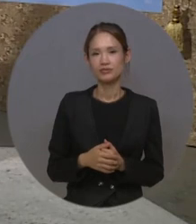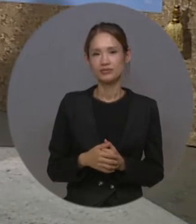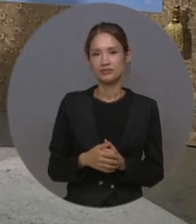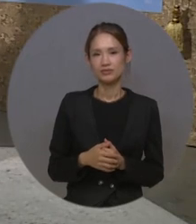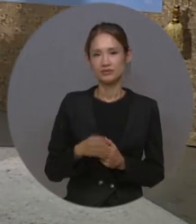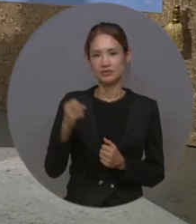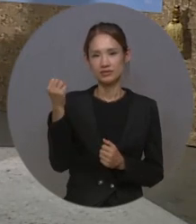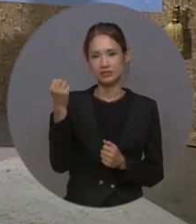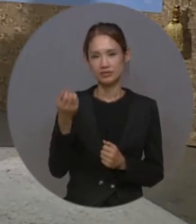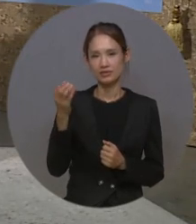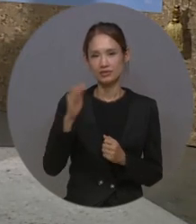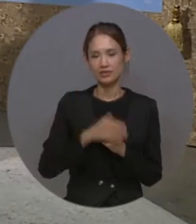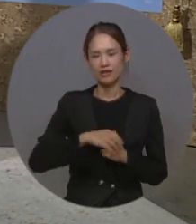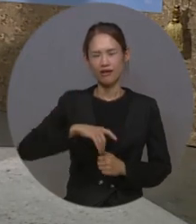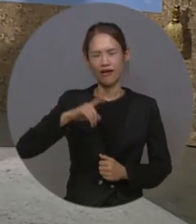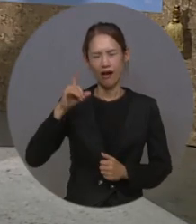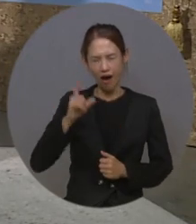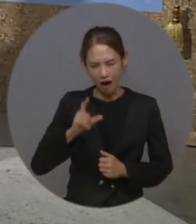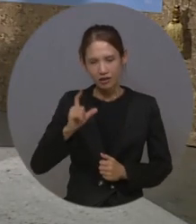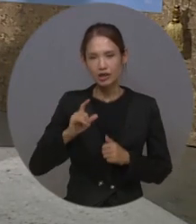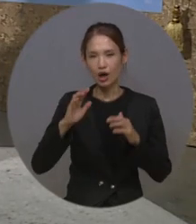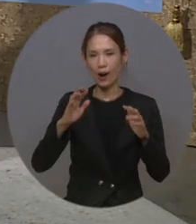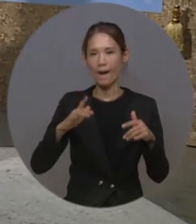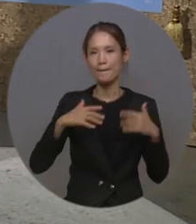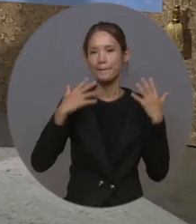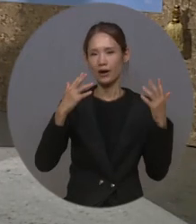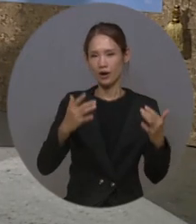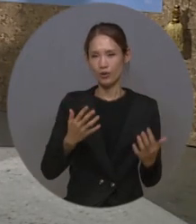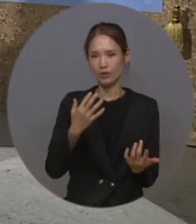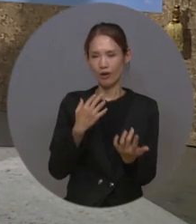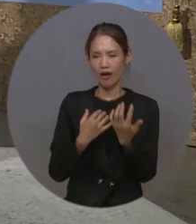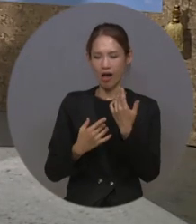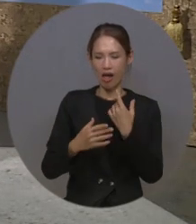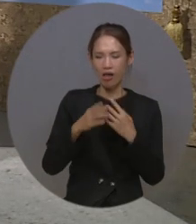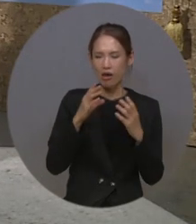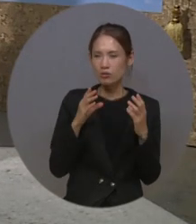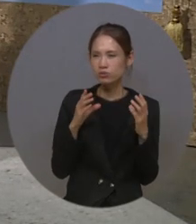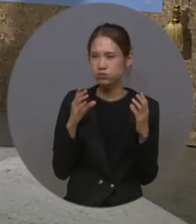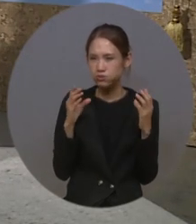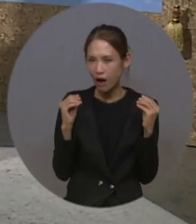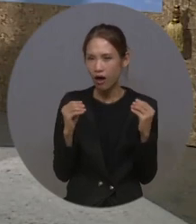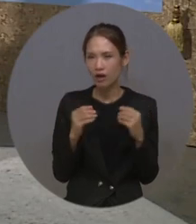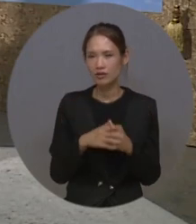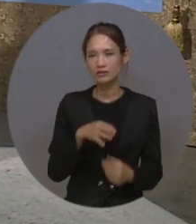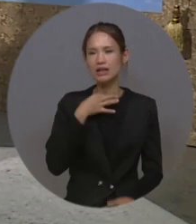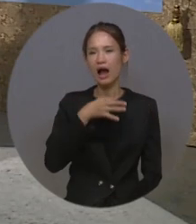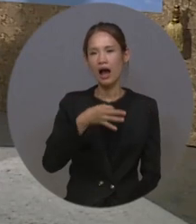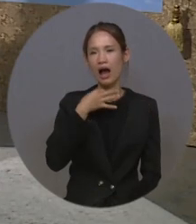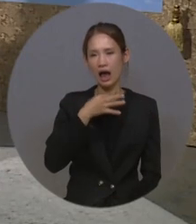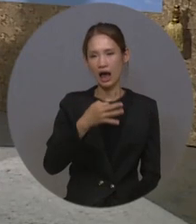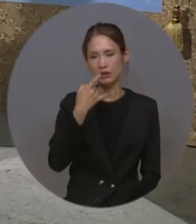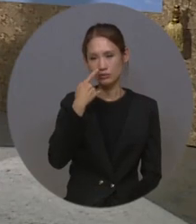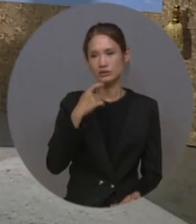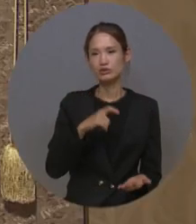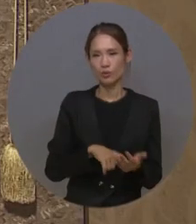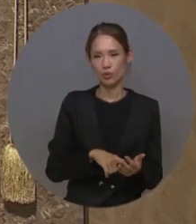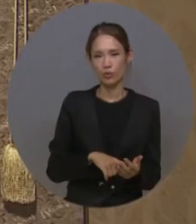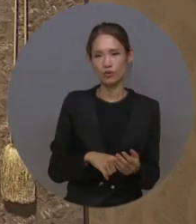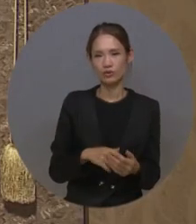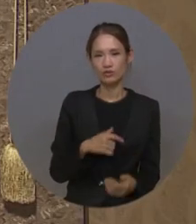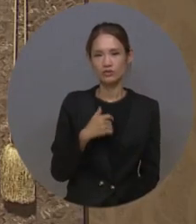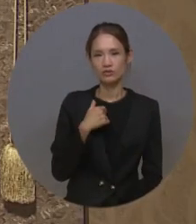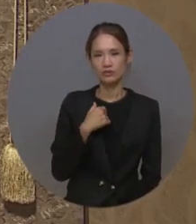근데 네. 강제적으로 바람 불어넣으니까 목이 다 말라요. 예. 그래서 감기도 잘 걸리고 기도가 좀